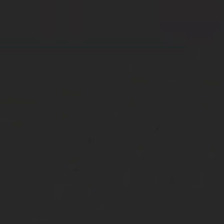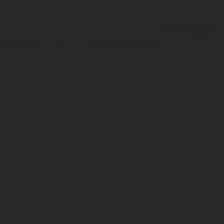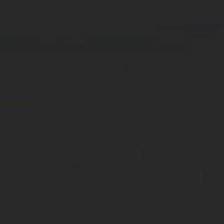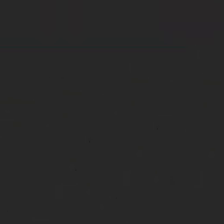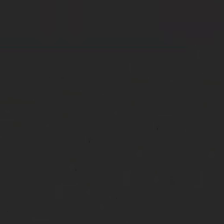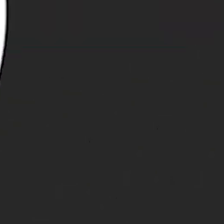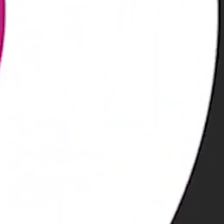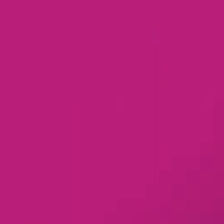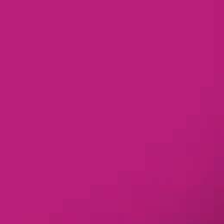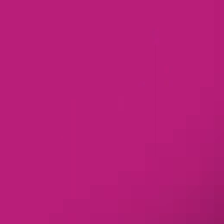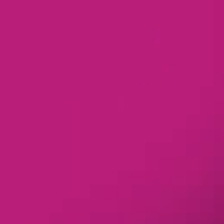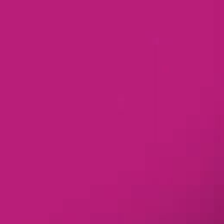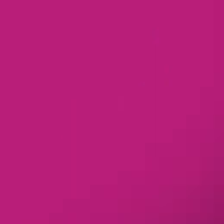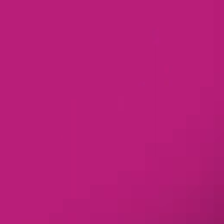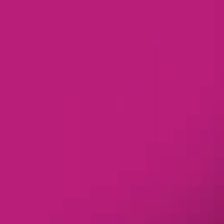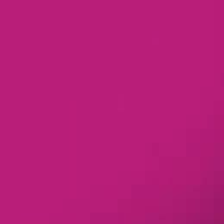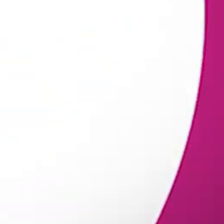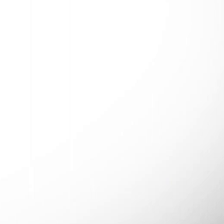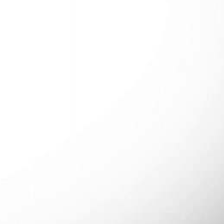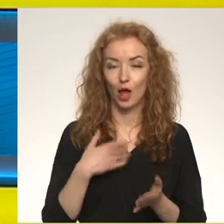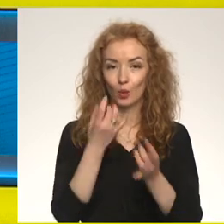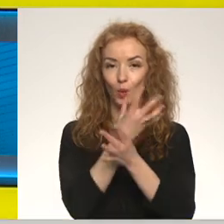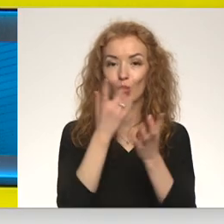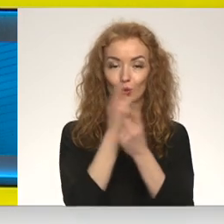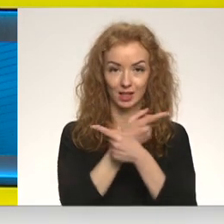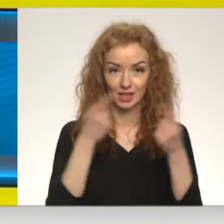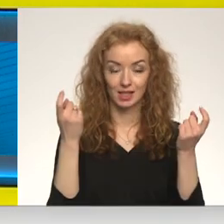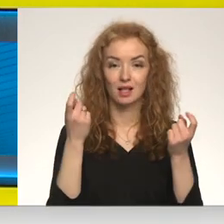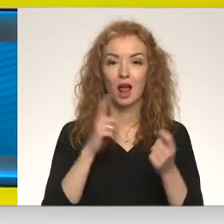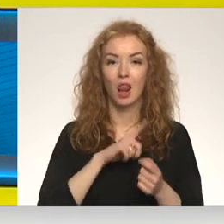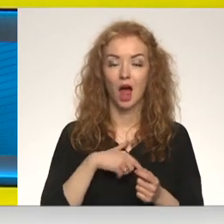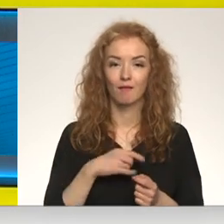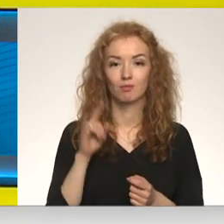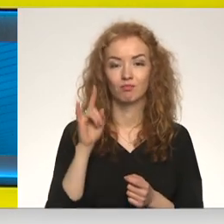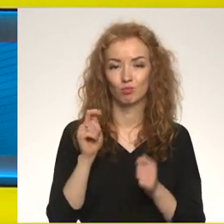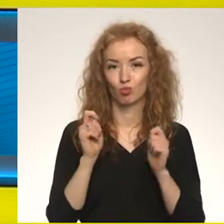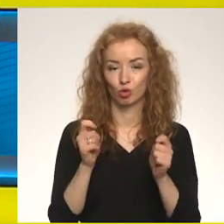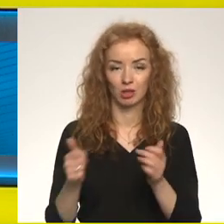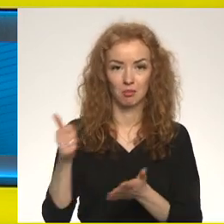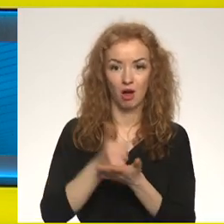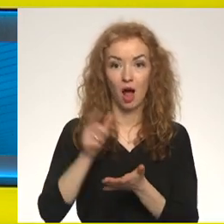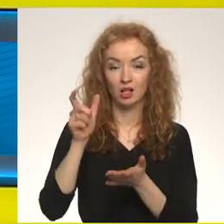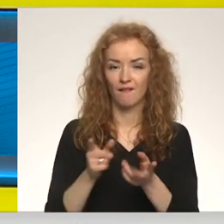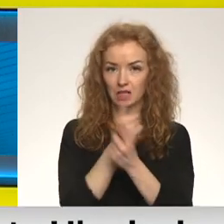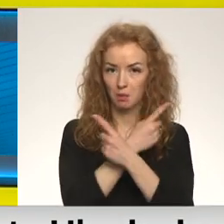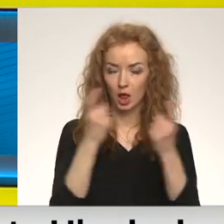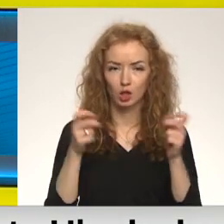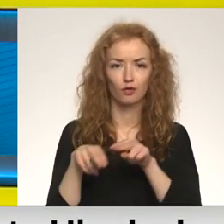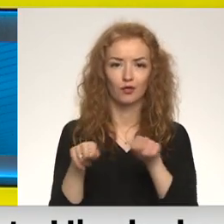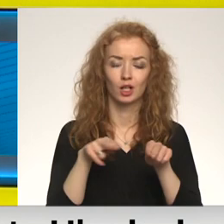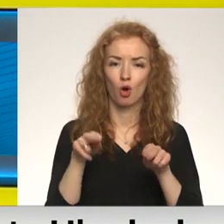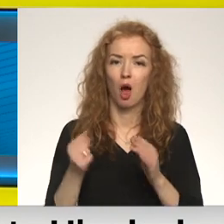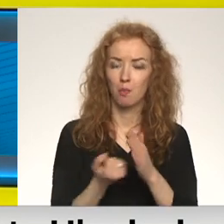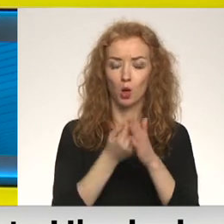Re! Viss ēters ir te! Latvijas roka un metāla mūzikas pārstāvji izplatījuši video, paužot